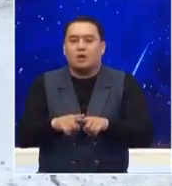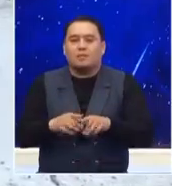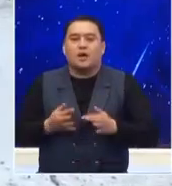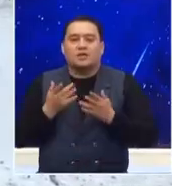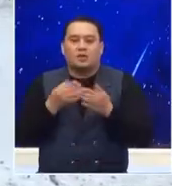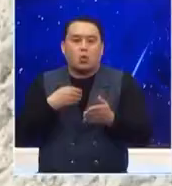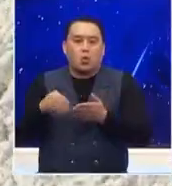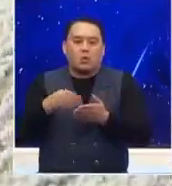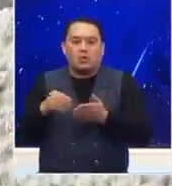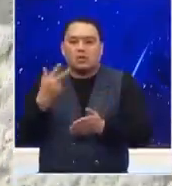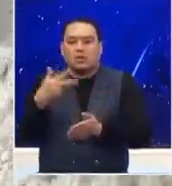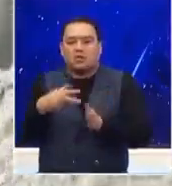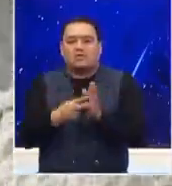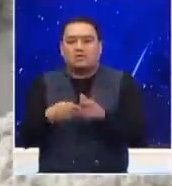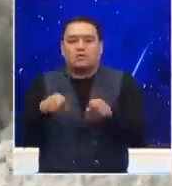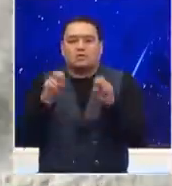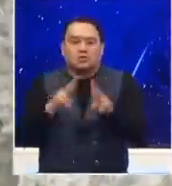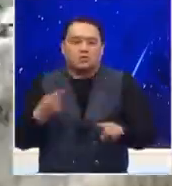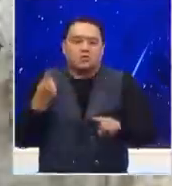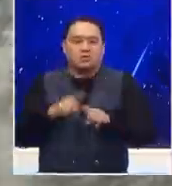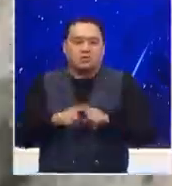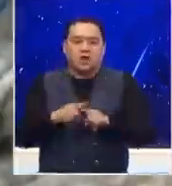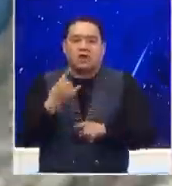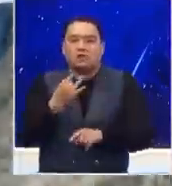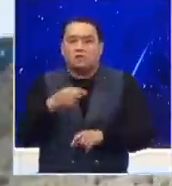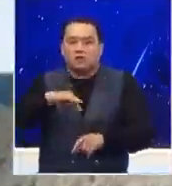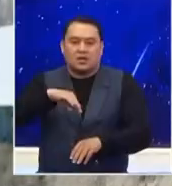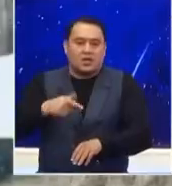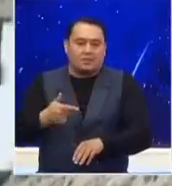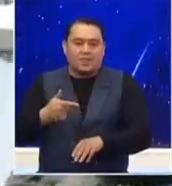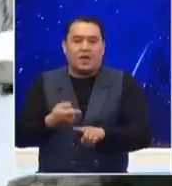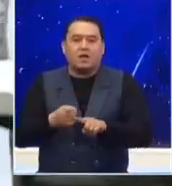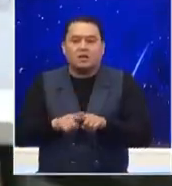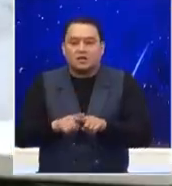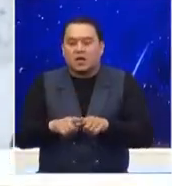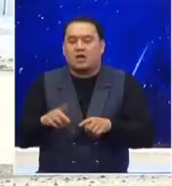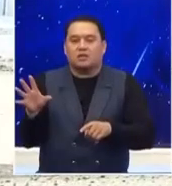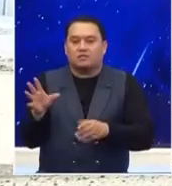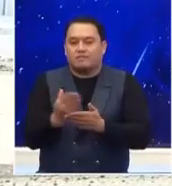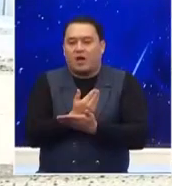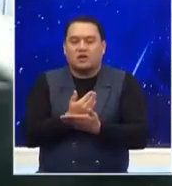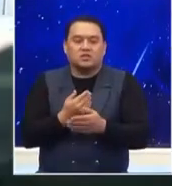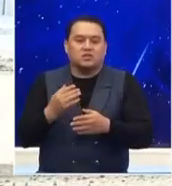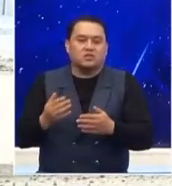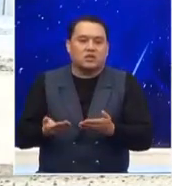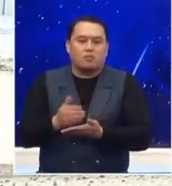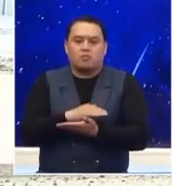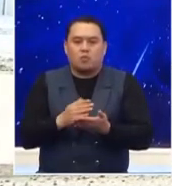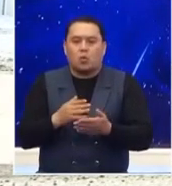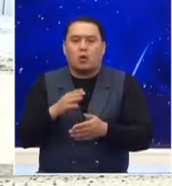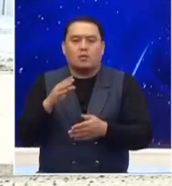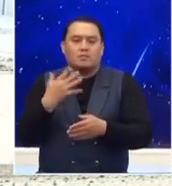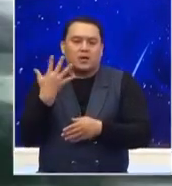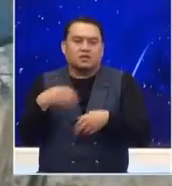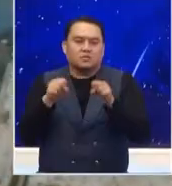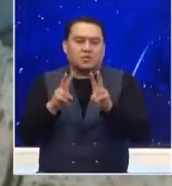потребность в приобретении 38 единиц техники на сумму 1 миллиард тенге. Это 2 лаповых снегопогрузчика, 5 поливомоечных машин,